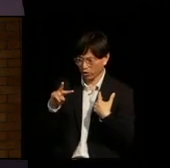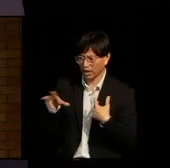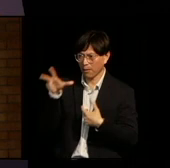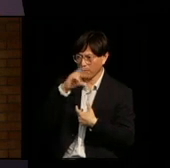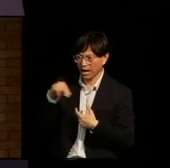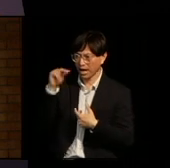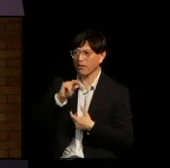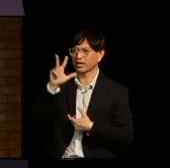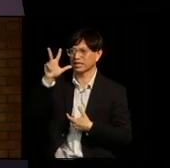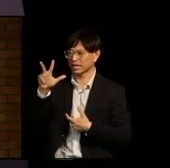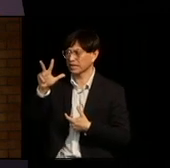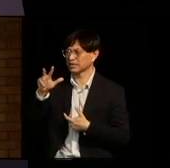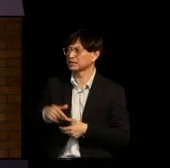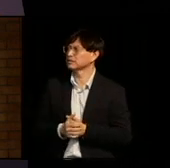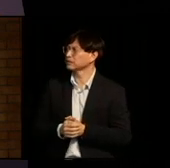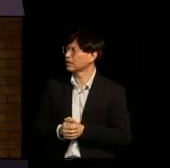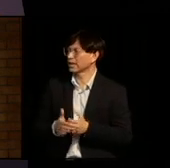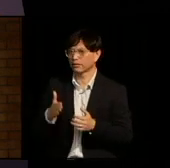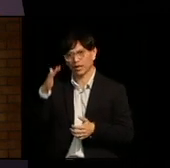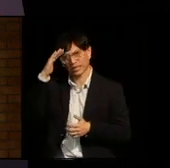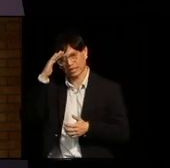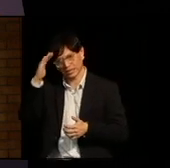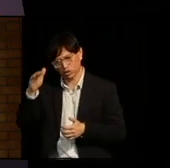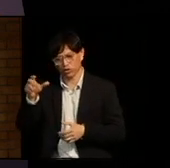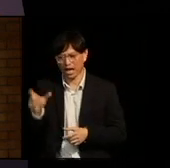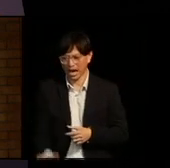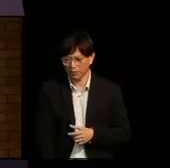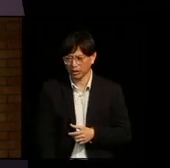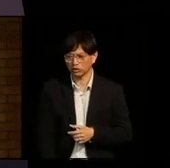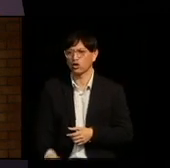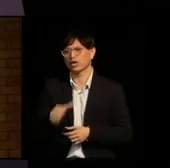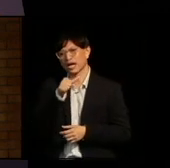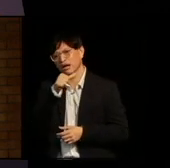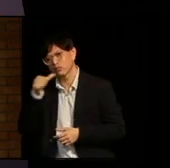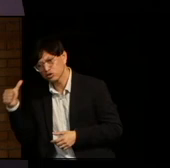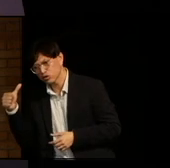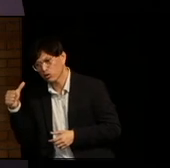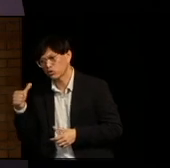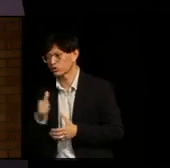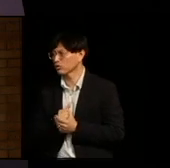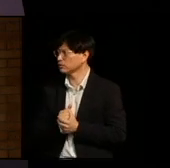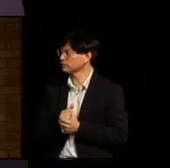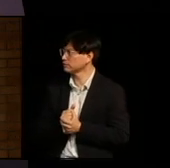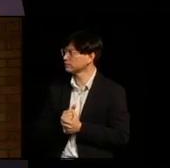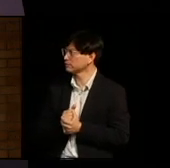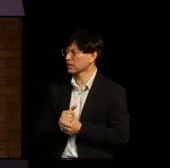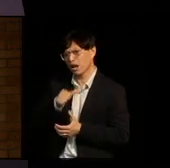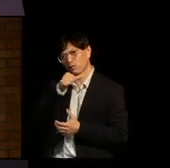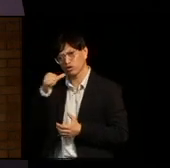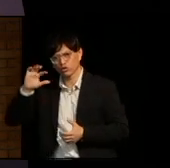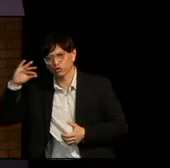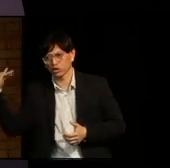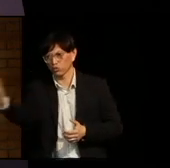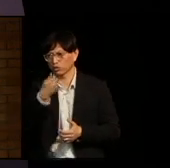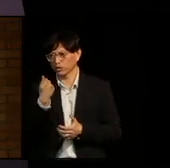che presta attenzione alla persona quella che presta attenzione alla persona e ai suoi bisogni suoi Ma che sono bisogni di tutti